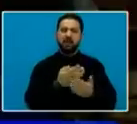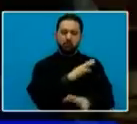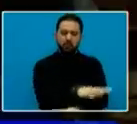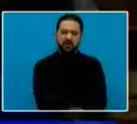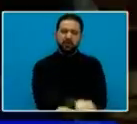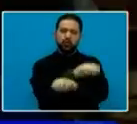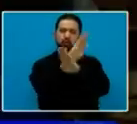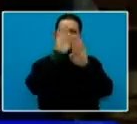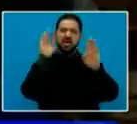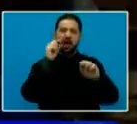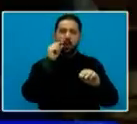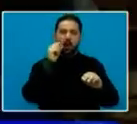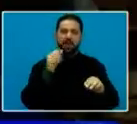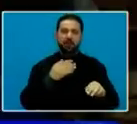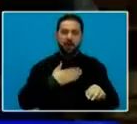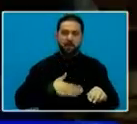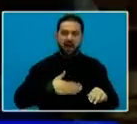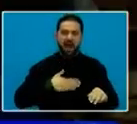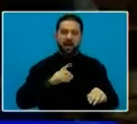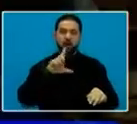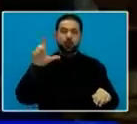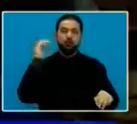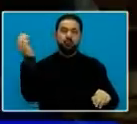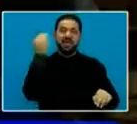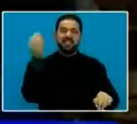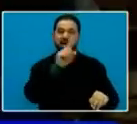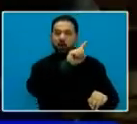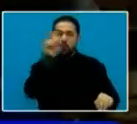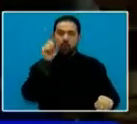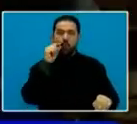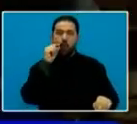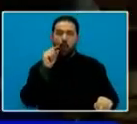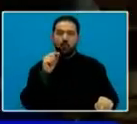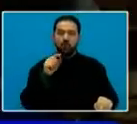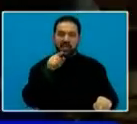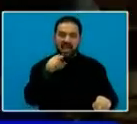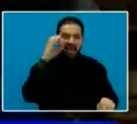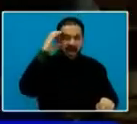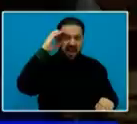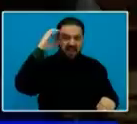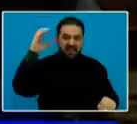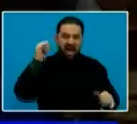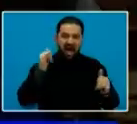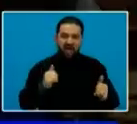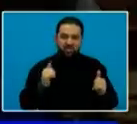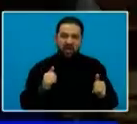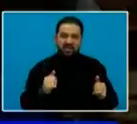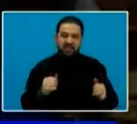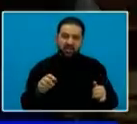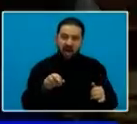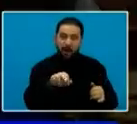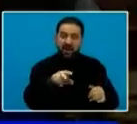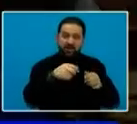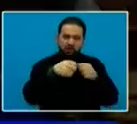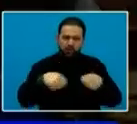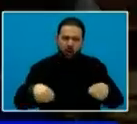mântuirea oamenilor. Plac lui Dumnezeu, nu omului. Și atunci, odată convins de realitățile acestea, totul a mers